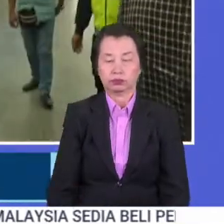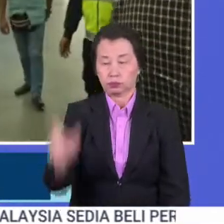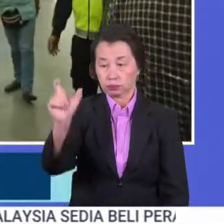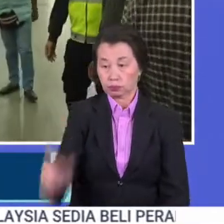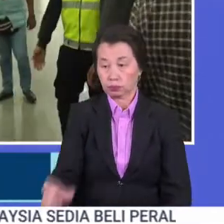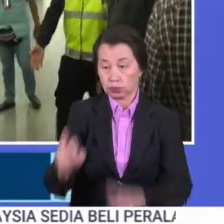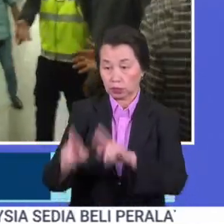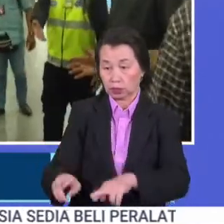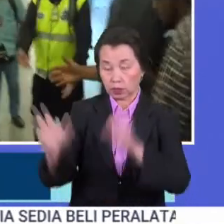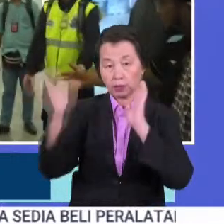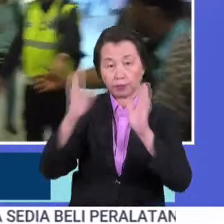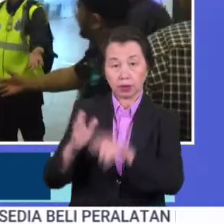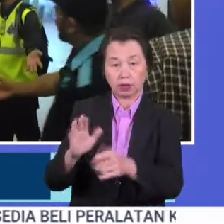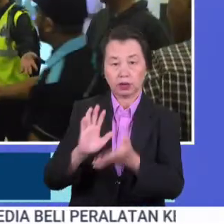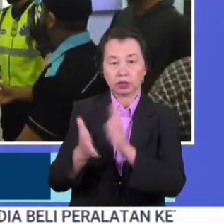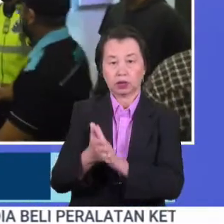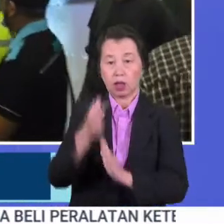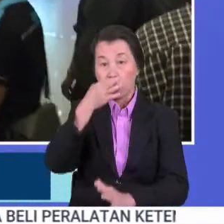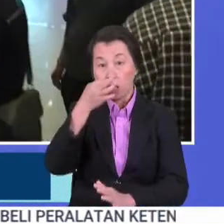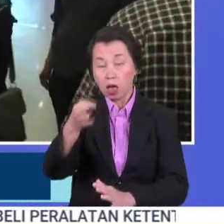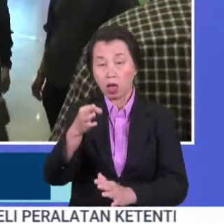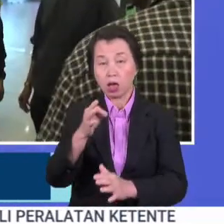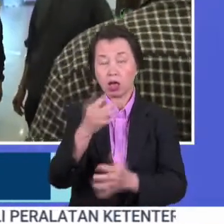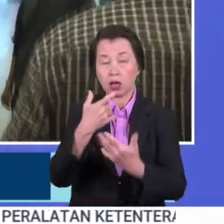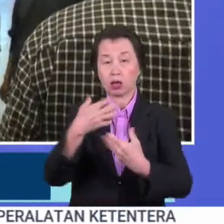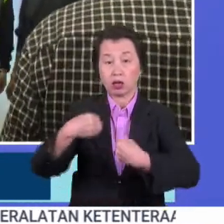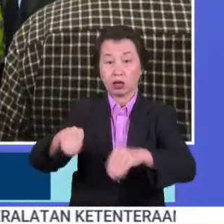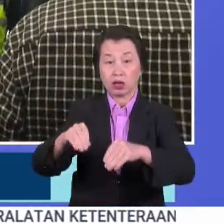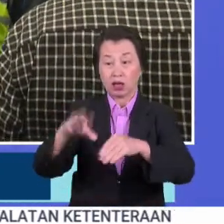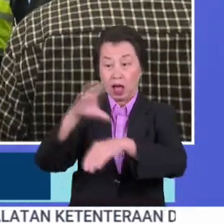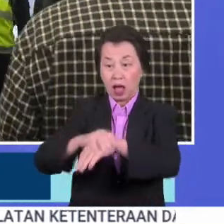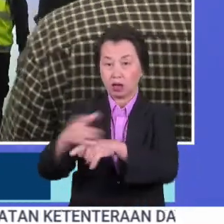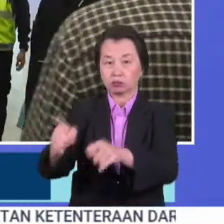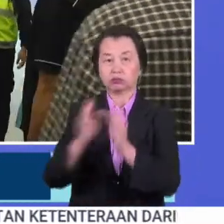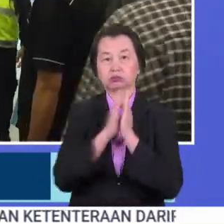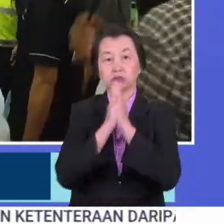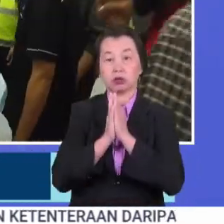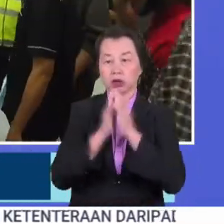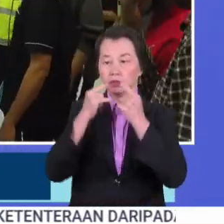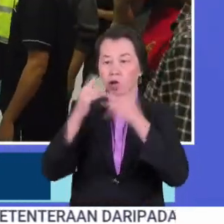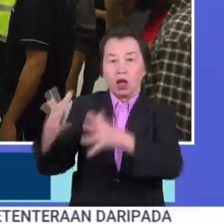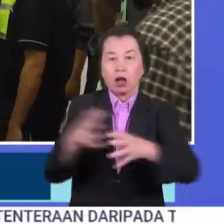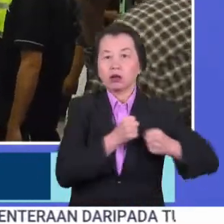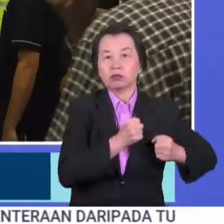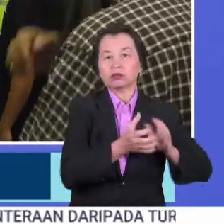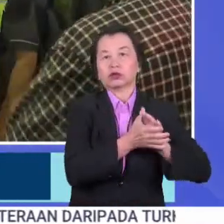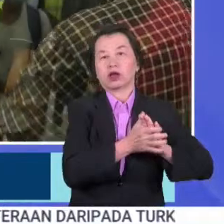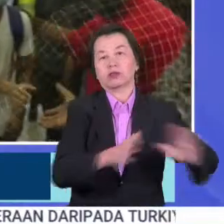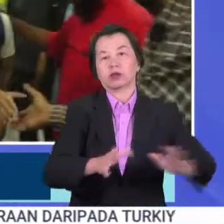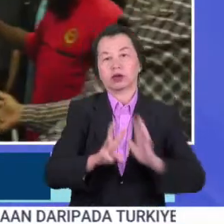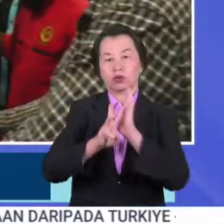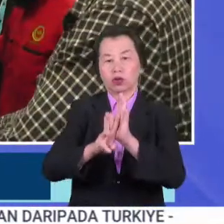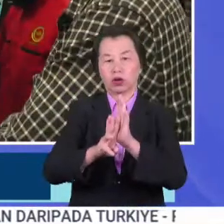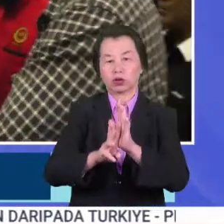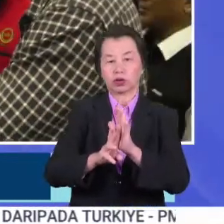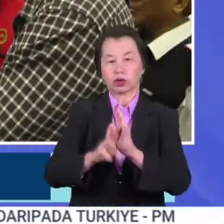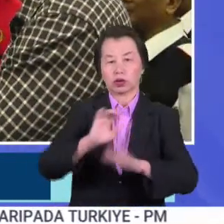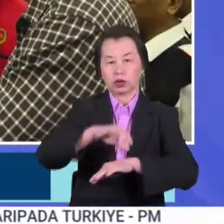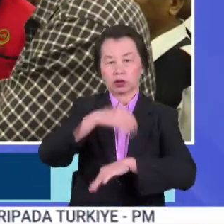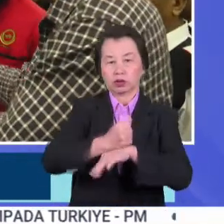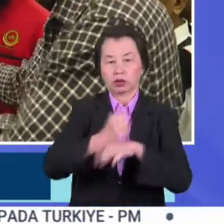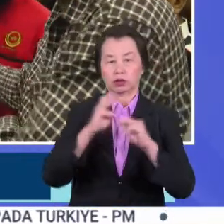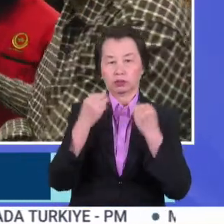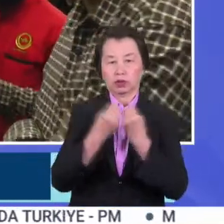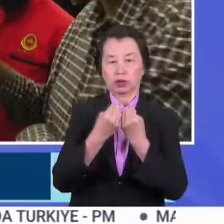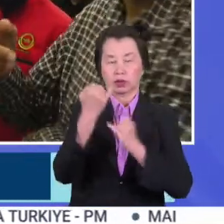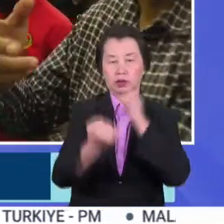Seorang lagi rakyat Malaysia yang menjadi mangsa sindiket pemerdagangan manusia di Myanmar berjaya diselamatkan. Wakil Pertubuhan Kemanusiaan